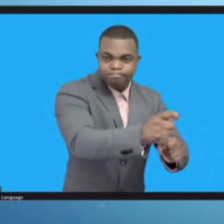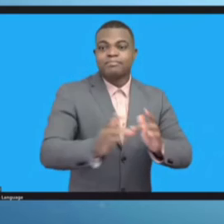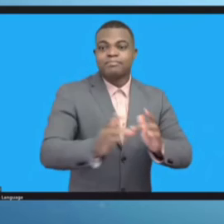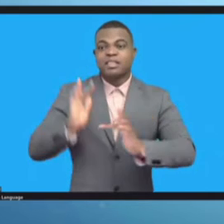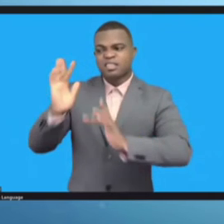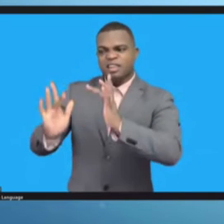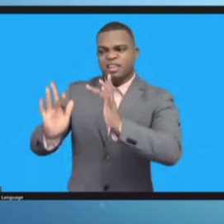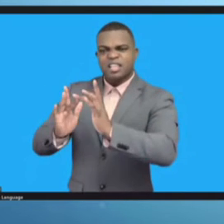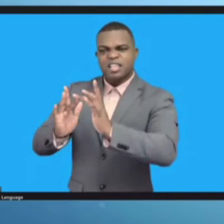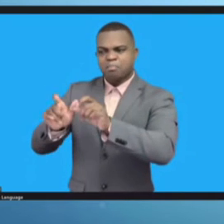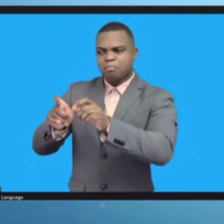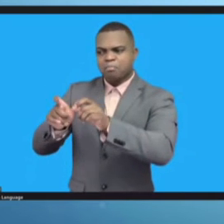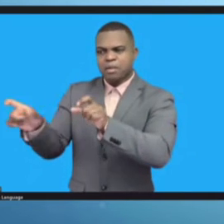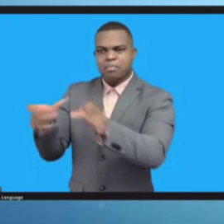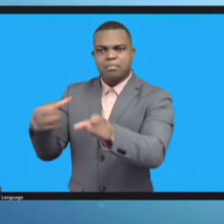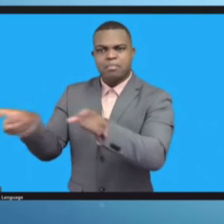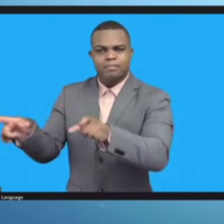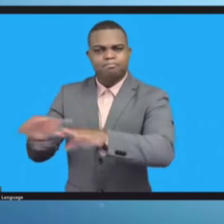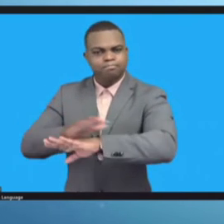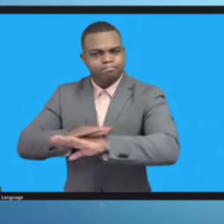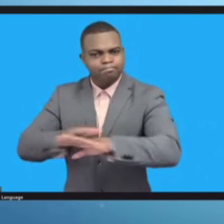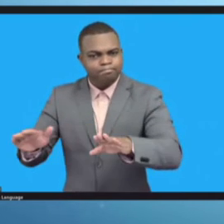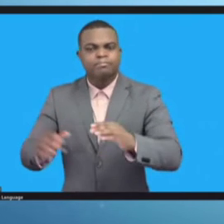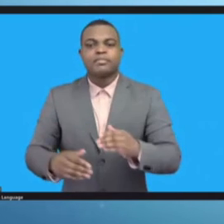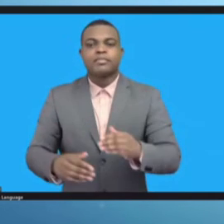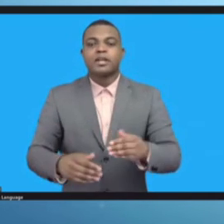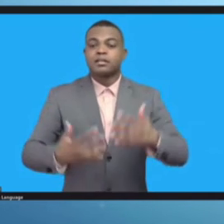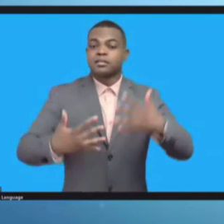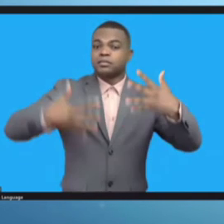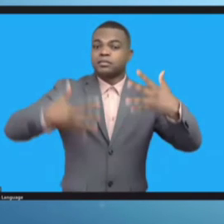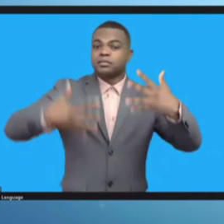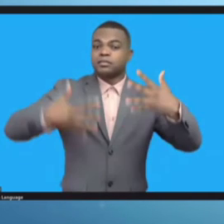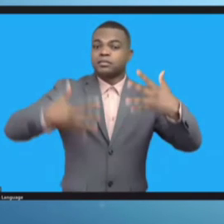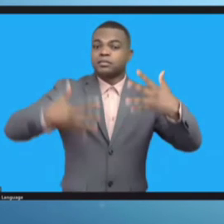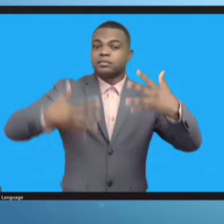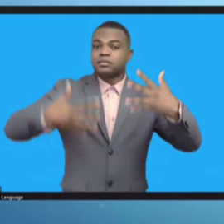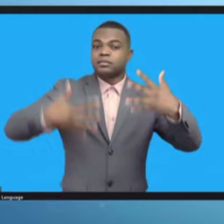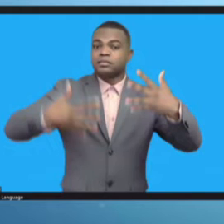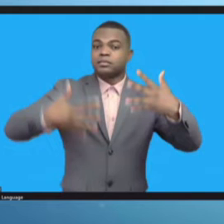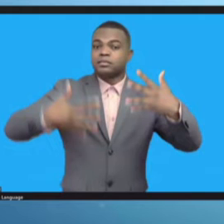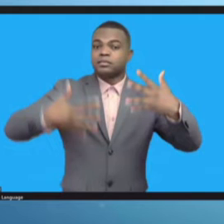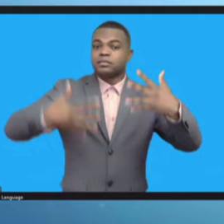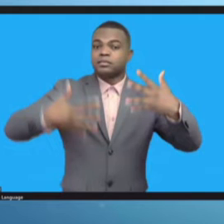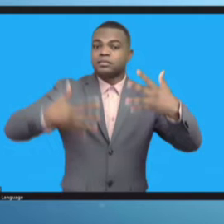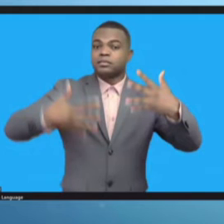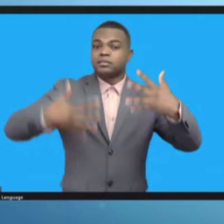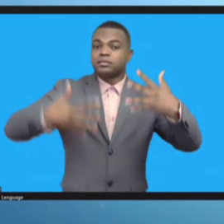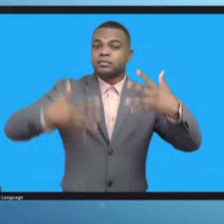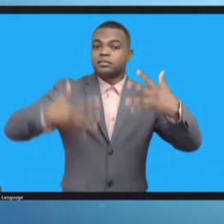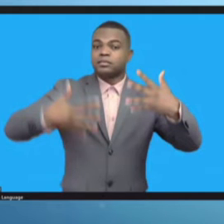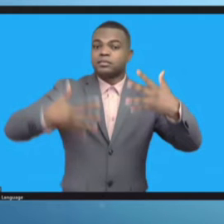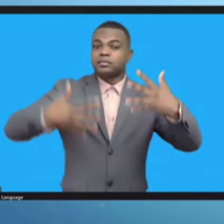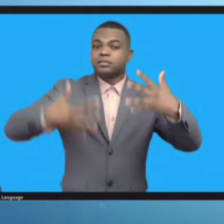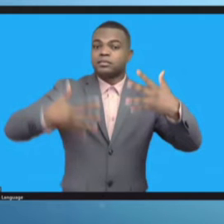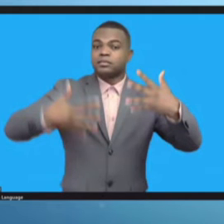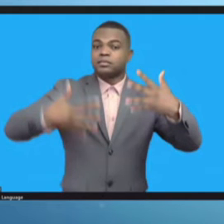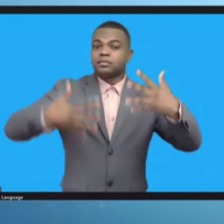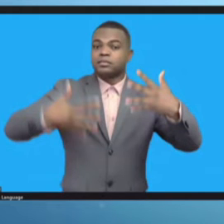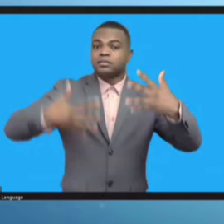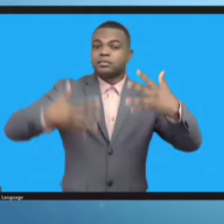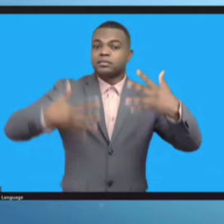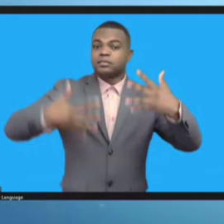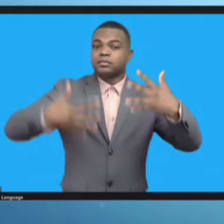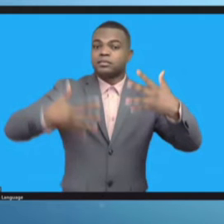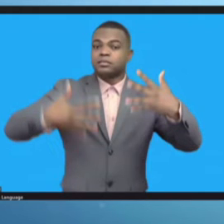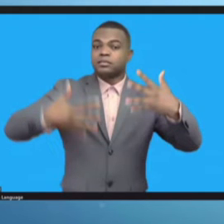片化，治理数据，保护隐私，实现安全和问